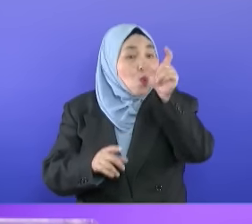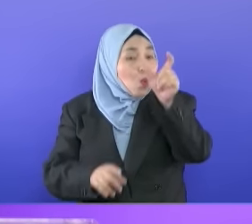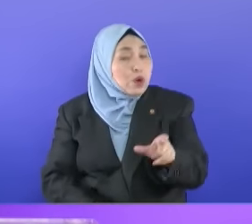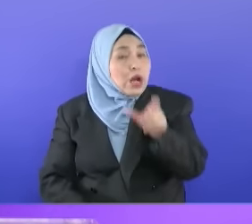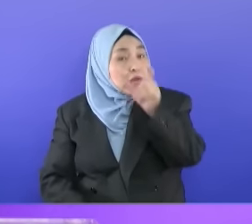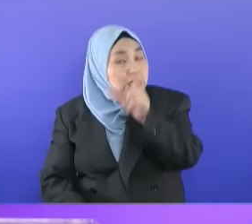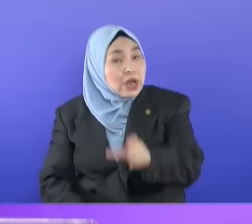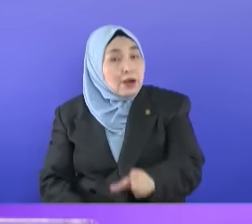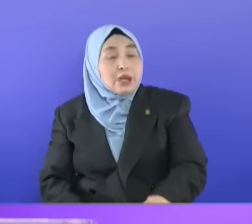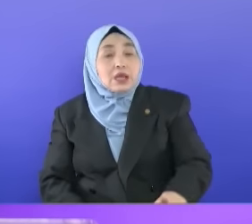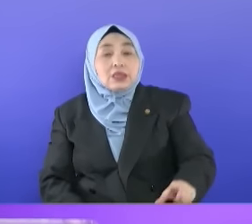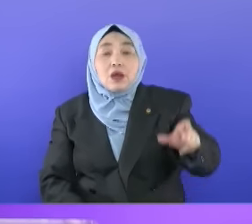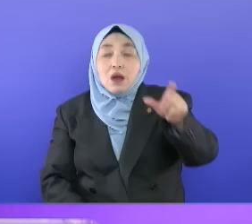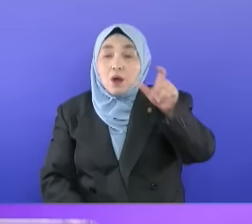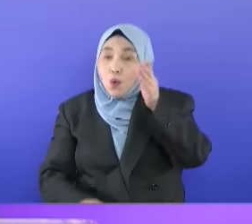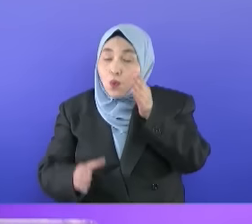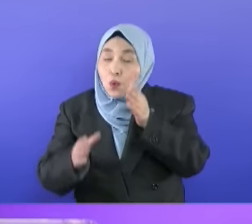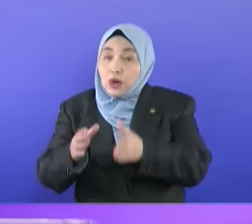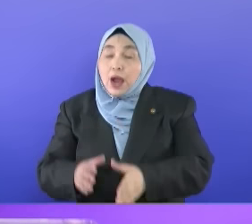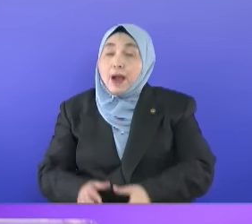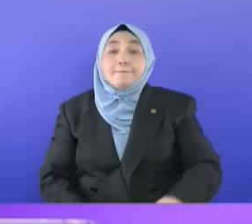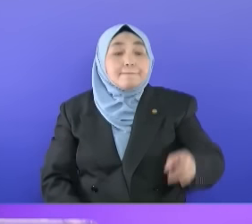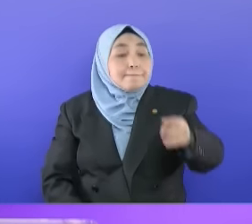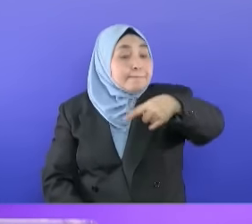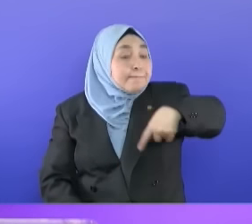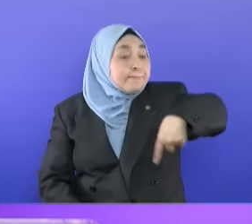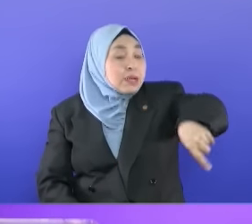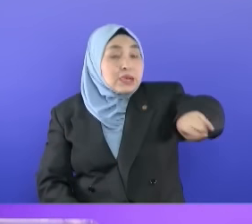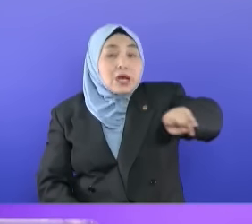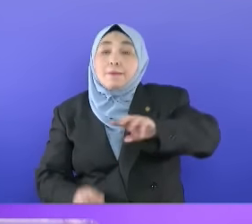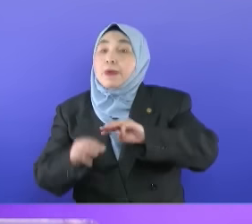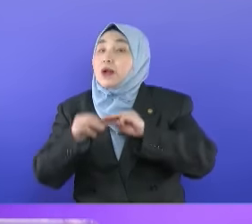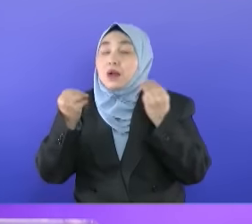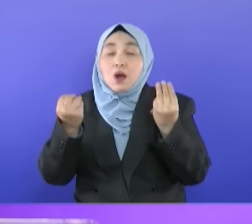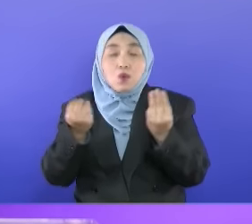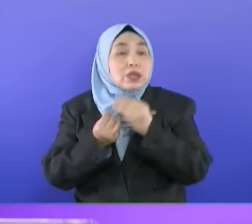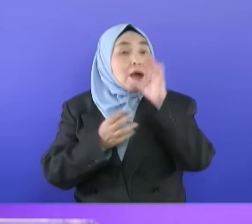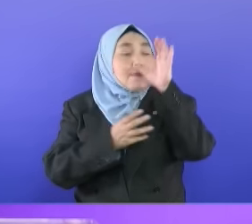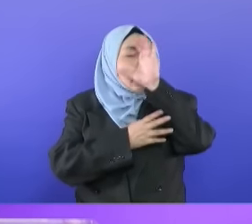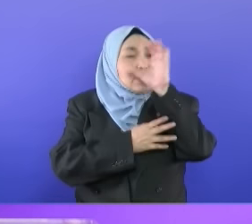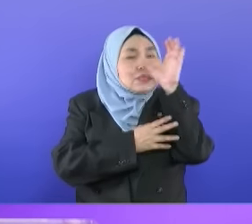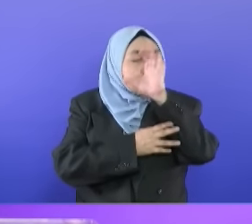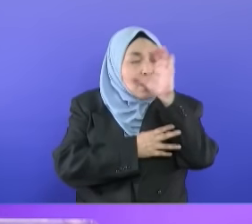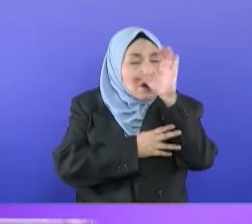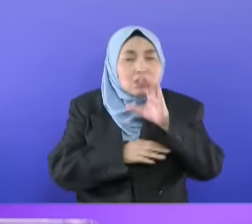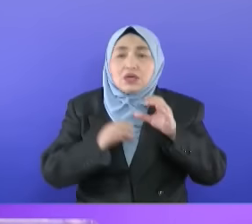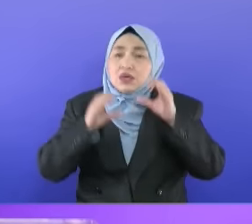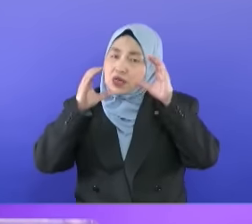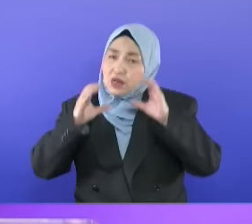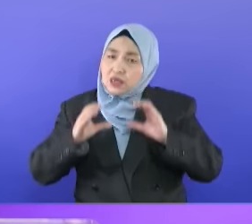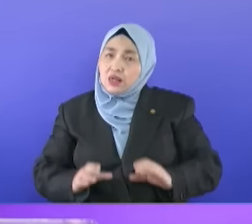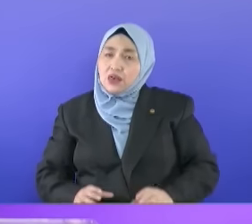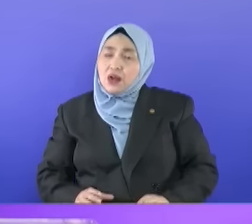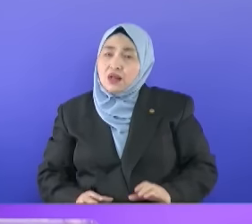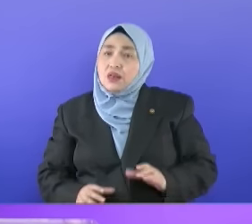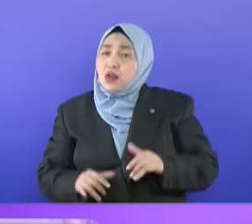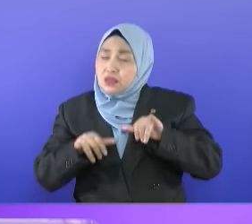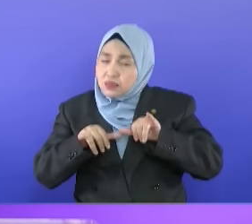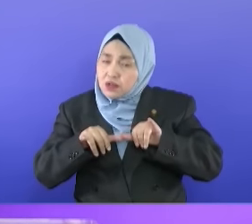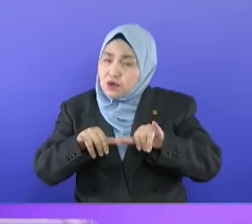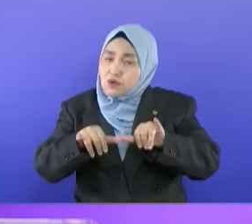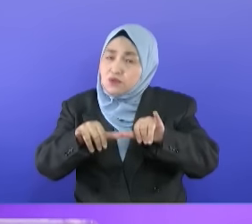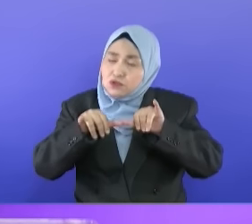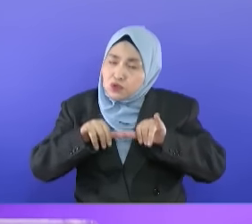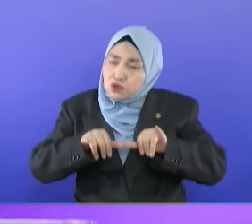digelar sebagai kaum yang mencari keyakinan ya mencari keyakinan dan terus mencari